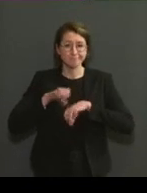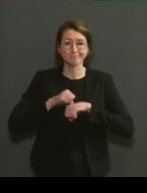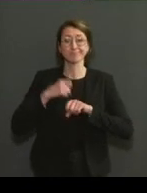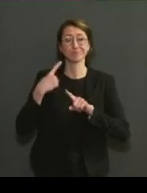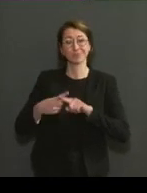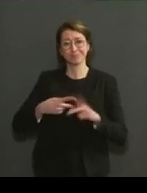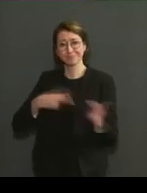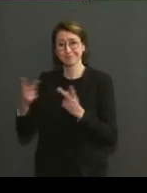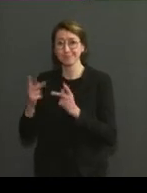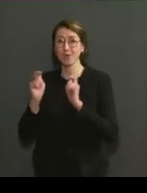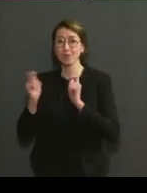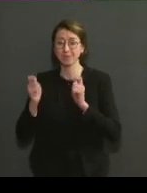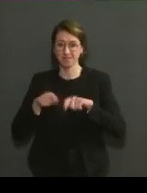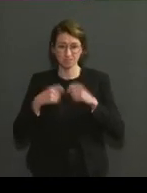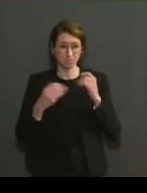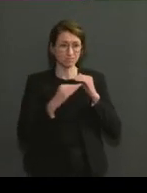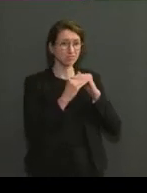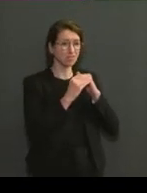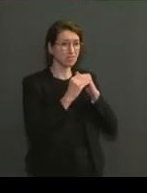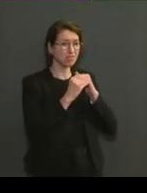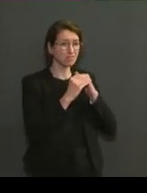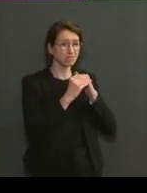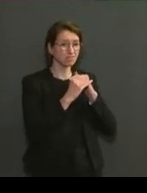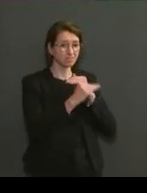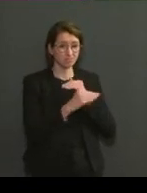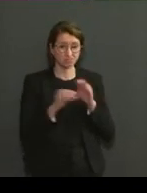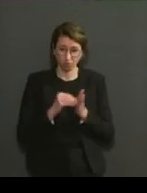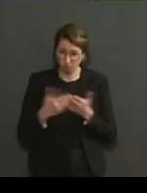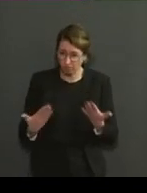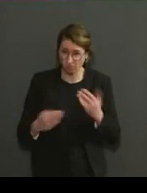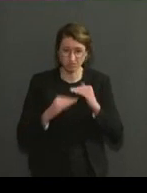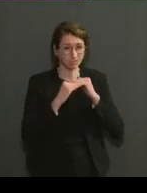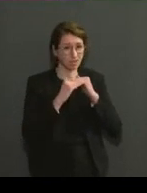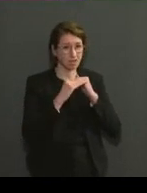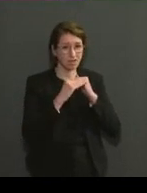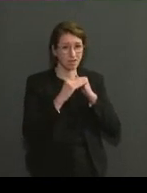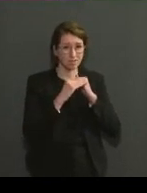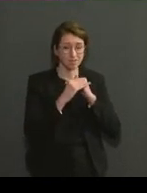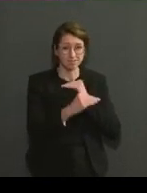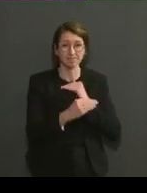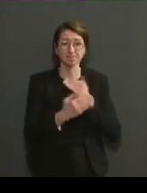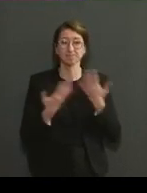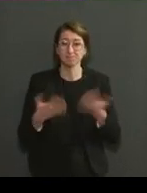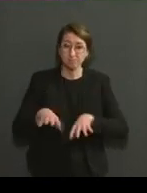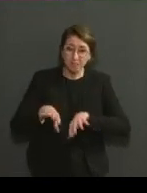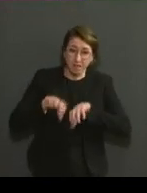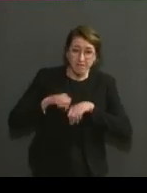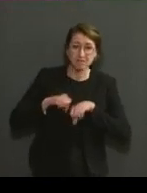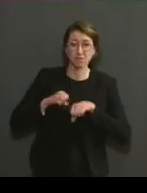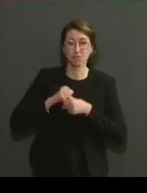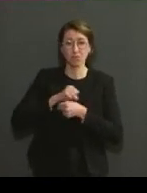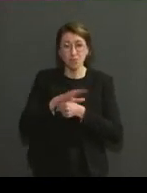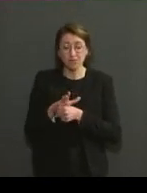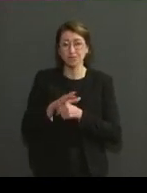quelques jours se poursuit actuellement. Tant les infections que les hospitalisations sont actuellement